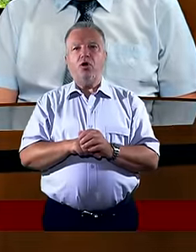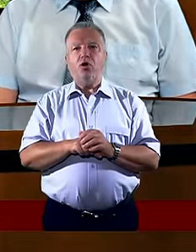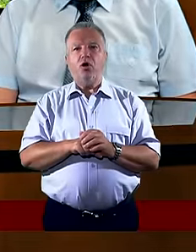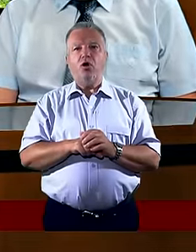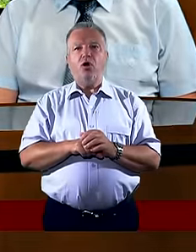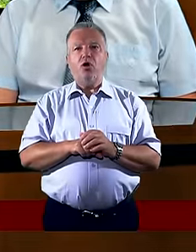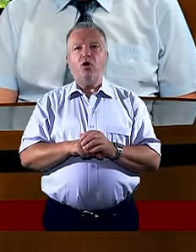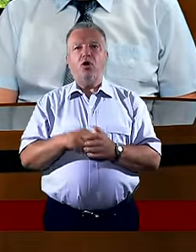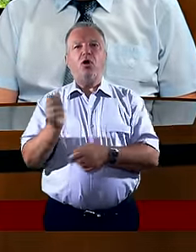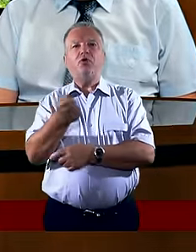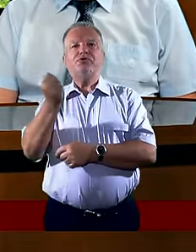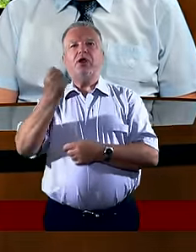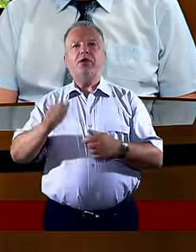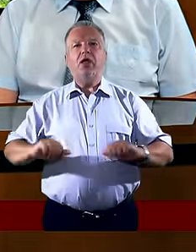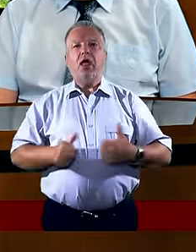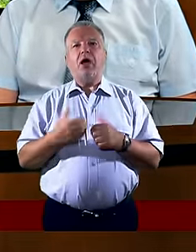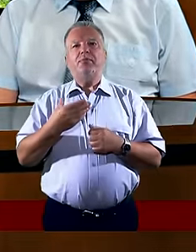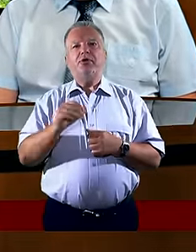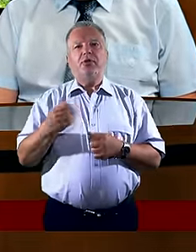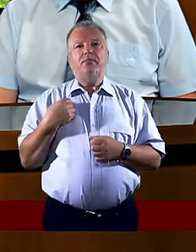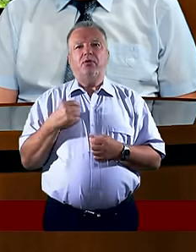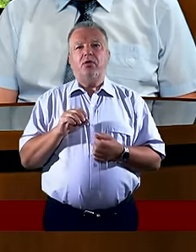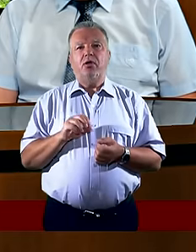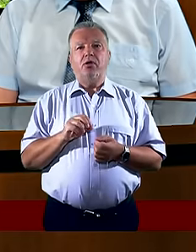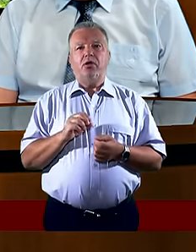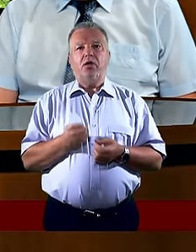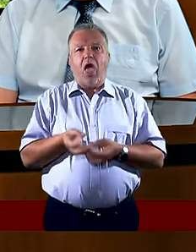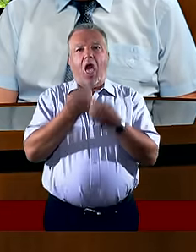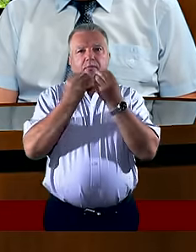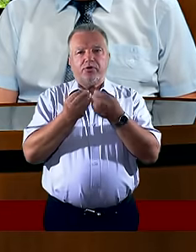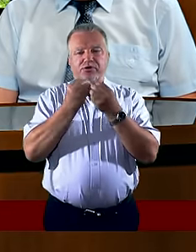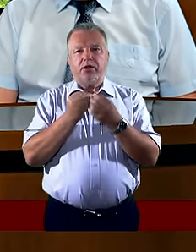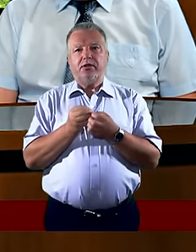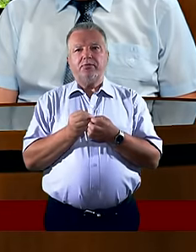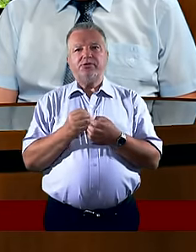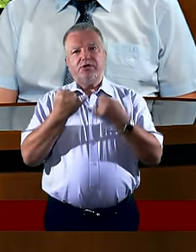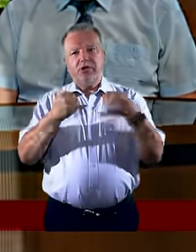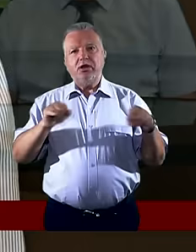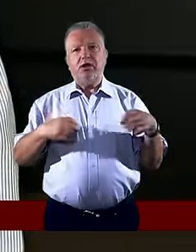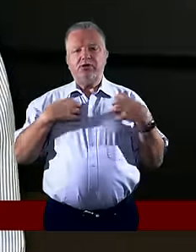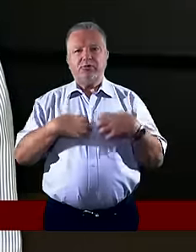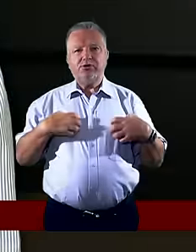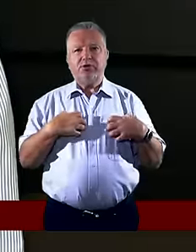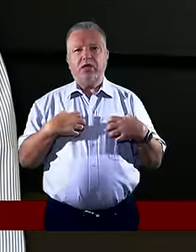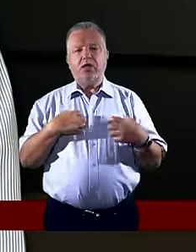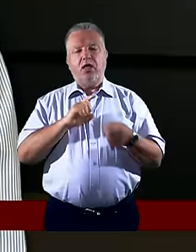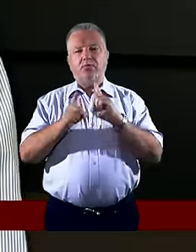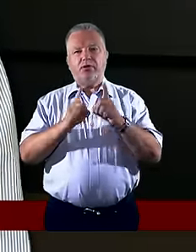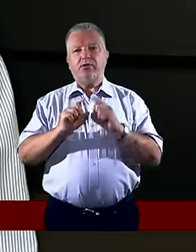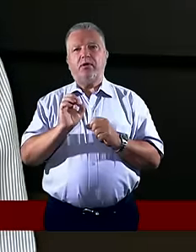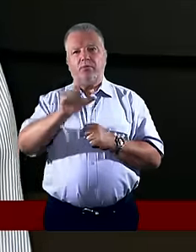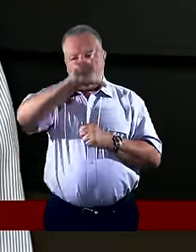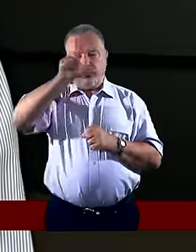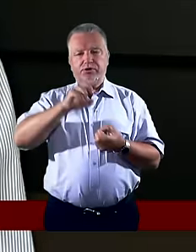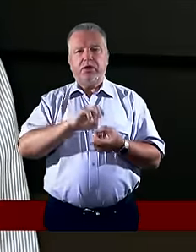na noc na pastwę drapieżników na przykład wystawione. No dobrze, ale porozmawiajmy o ludziach. Gdybyśmy chcieli te nauki